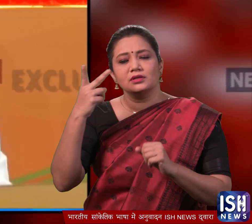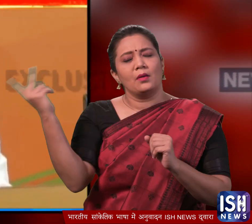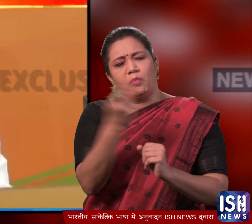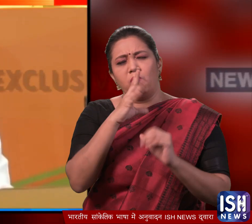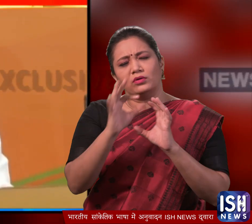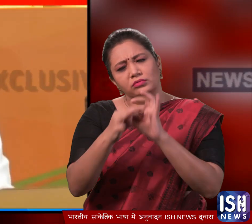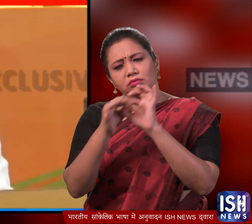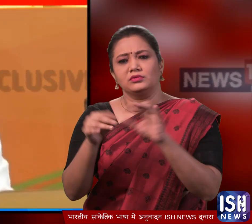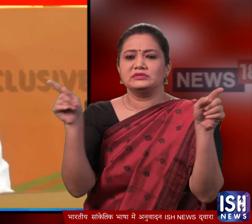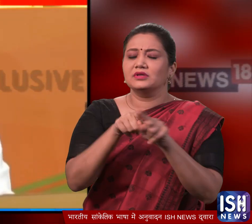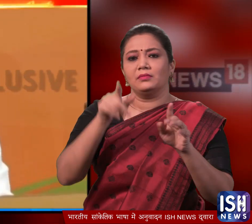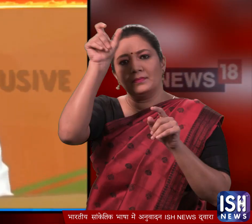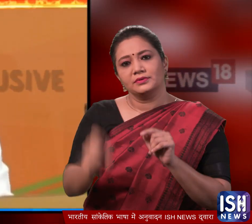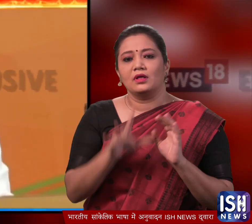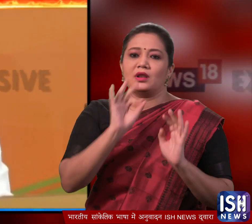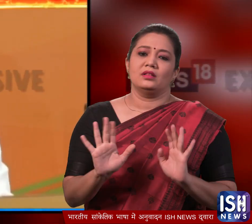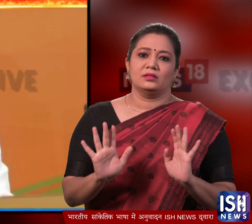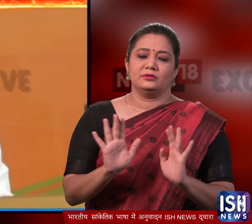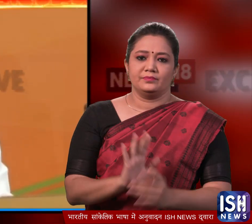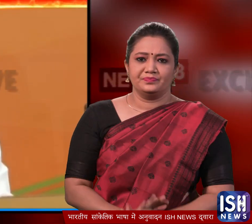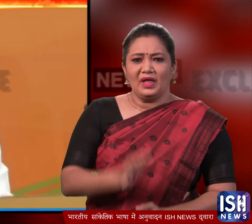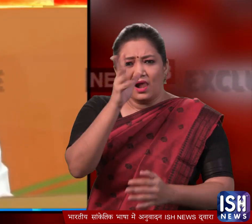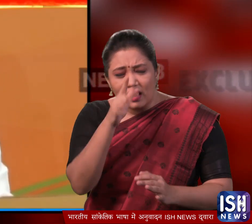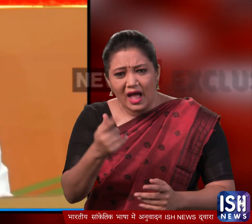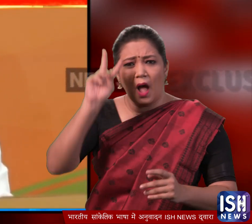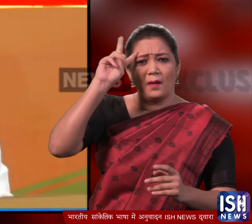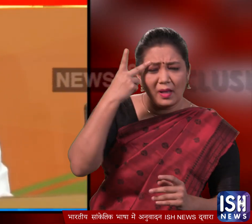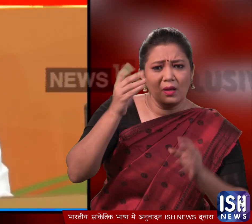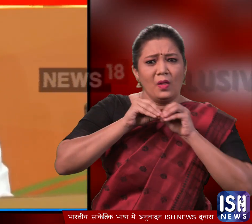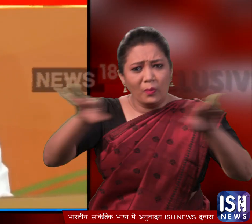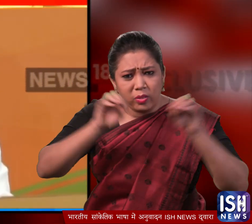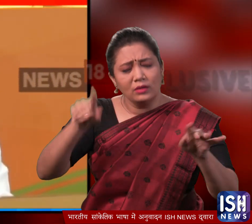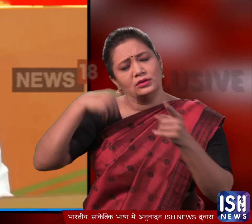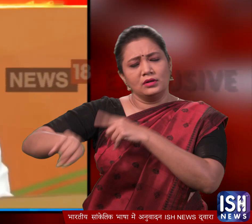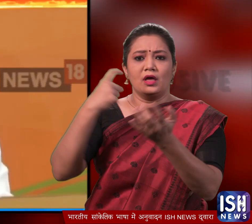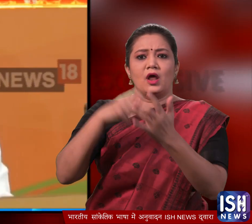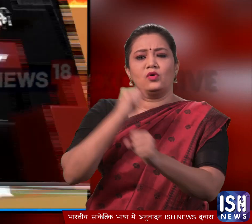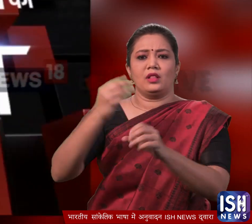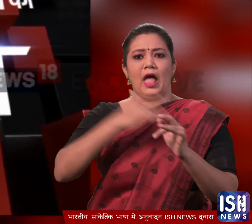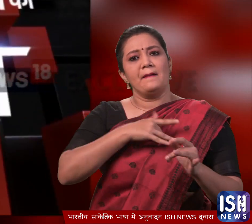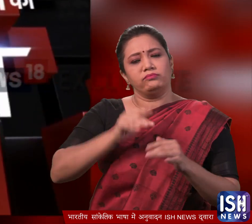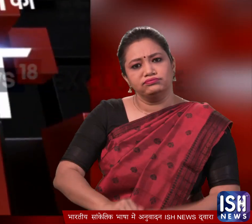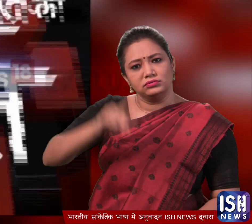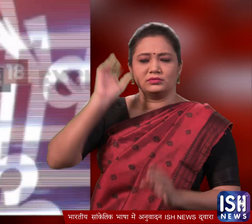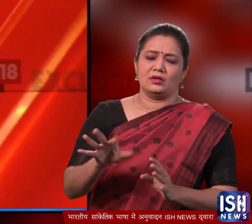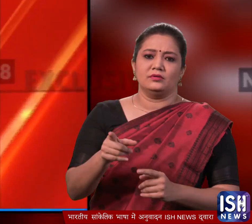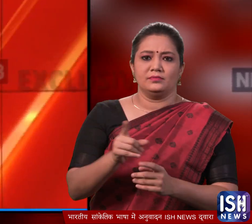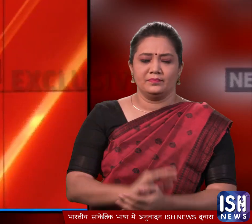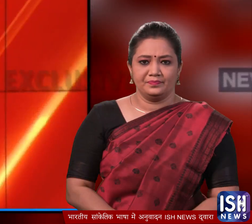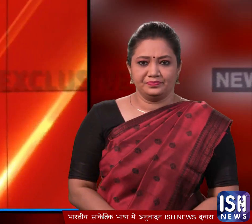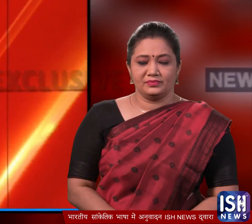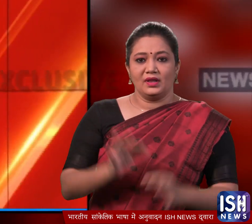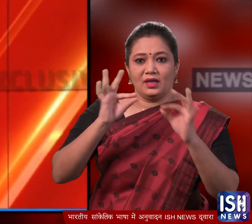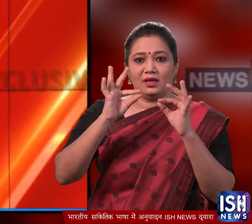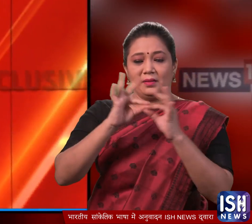इन दोनों का गहरा रिश्ता रहा है। झूठ बोलना, भ्रम फैलाना, ये राहुल गांधी जी की आदत रही है। बिहार के